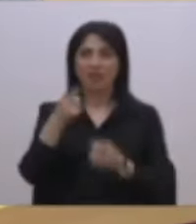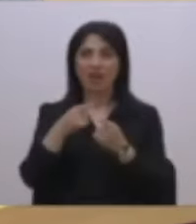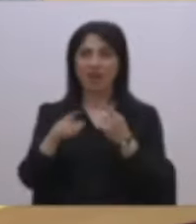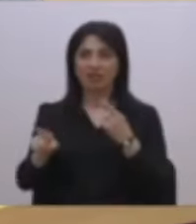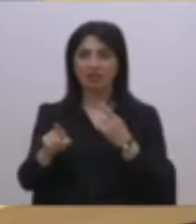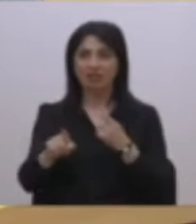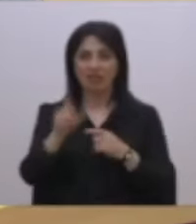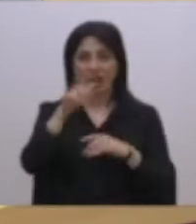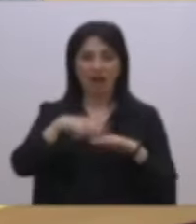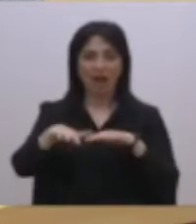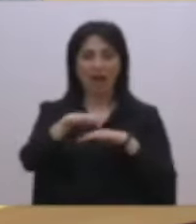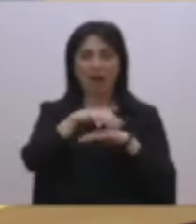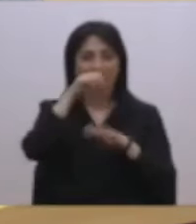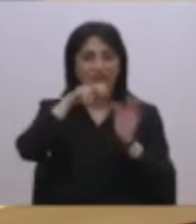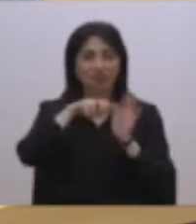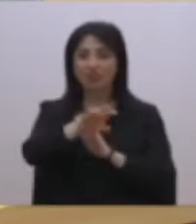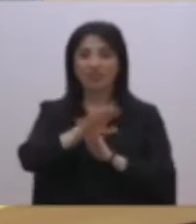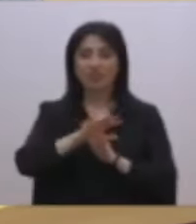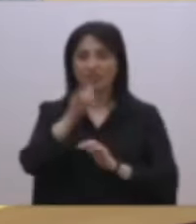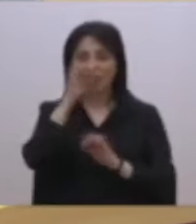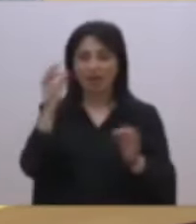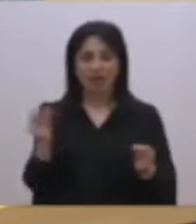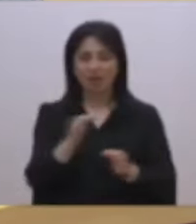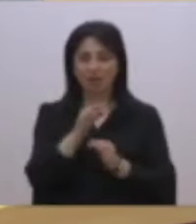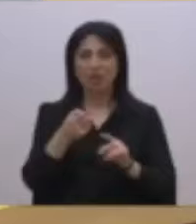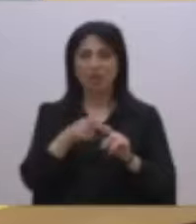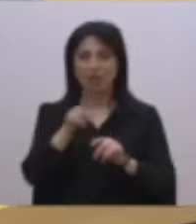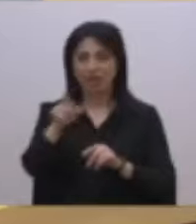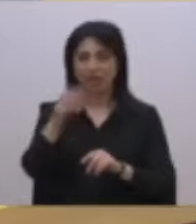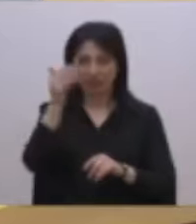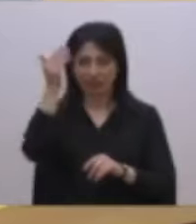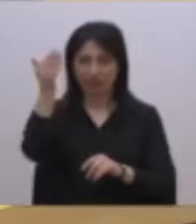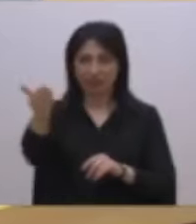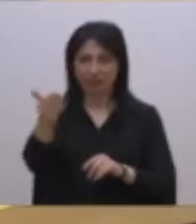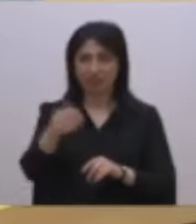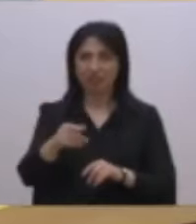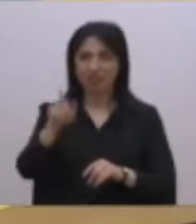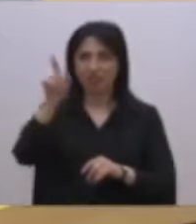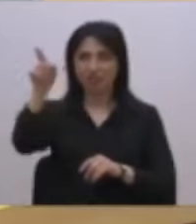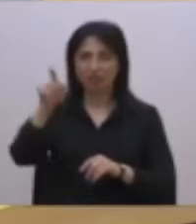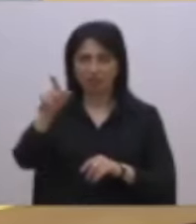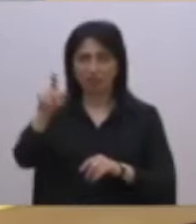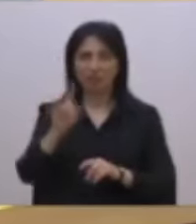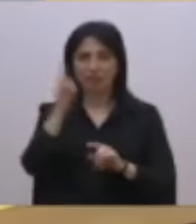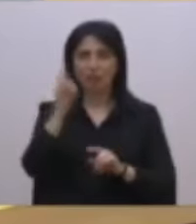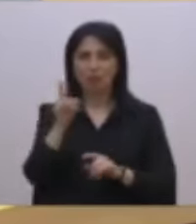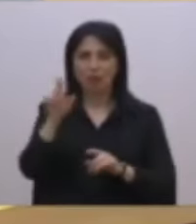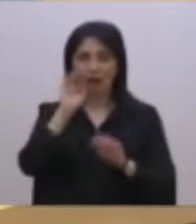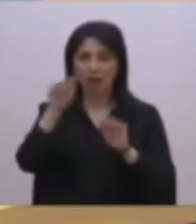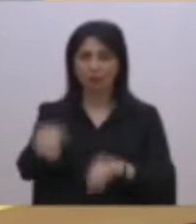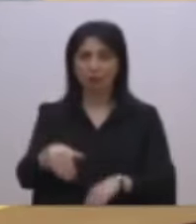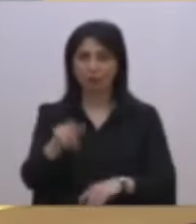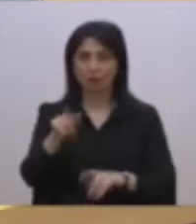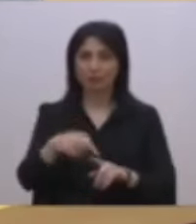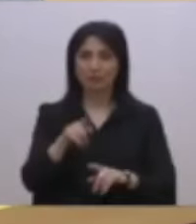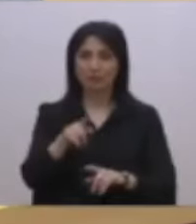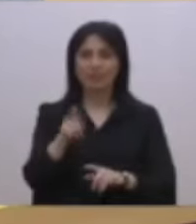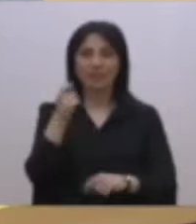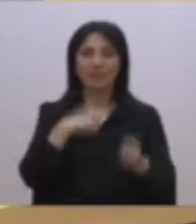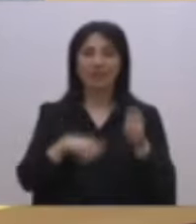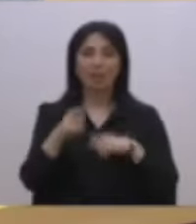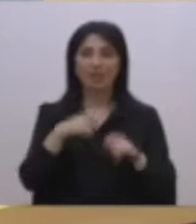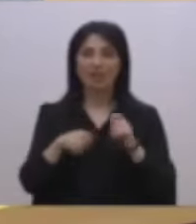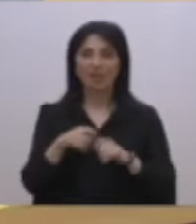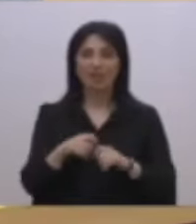გასხვავებით, ხალხში რომ ვერ გაივლით, ვერასდროს, ეს ხართ თქვენ, შეტროლო გაჩუმდი, ეს ხართ თქვენ,